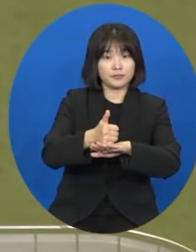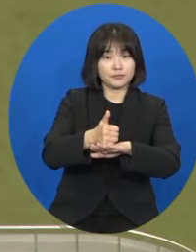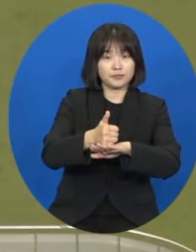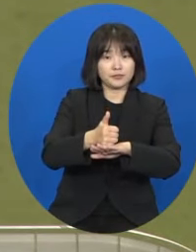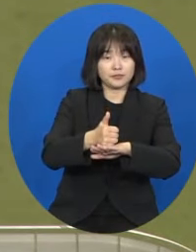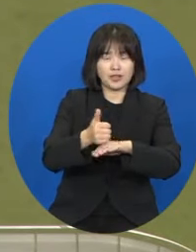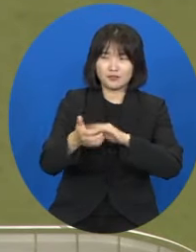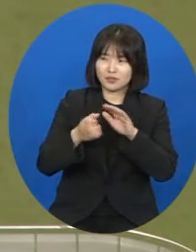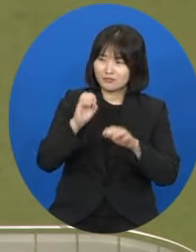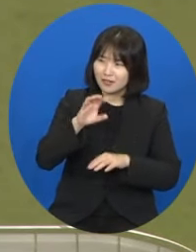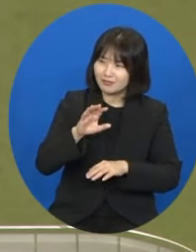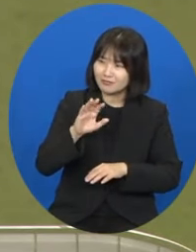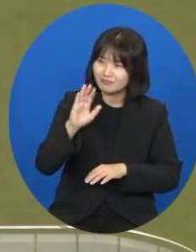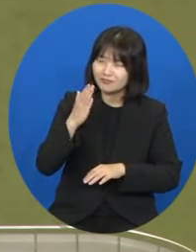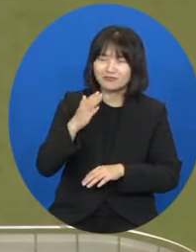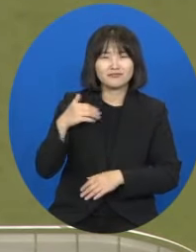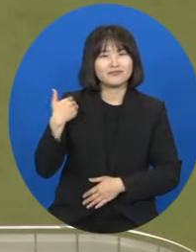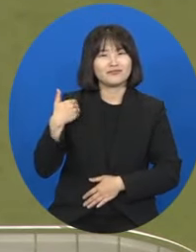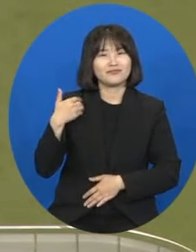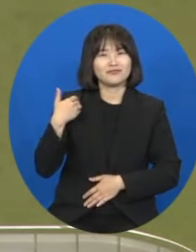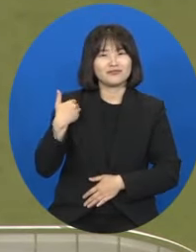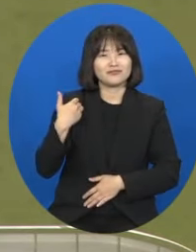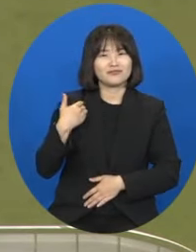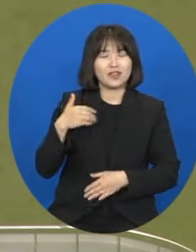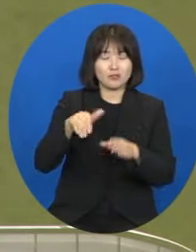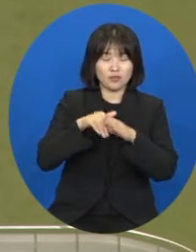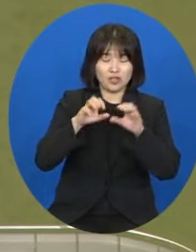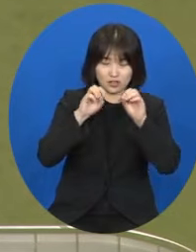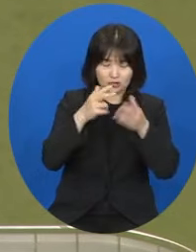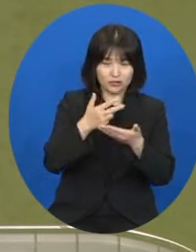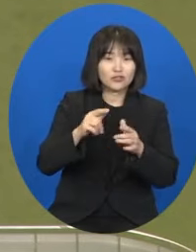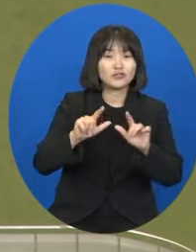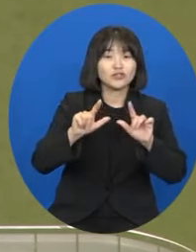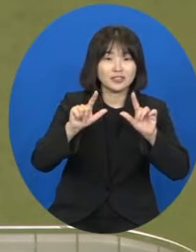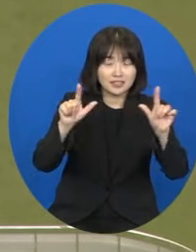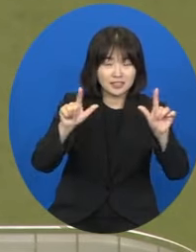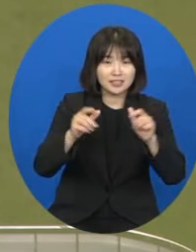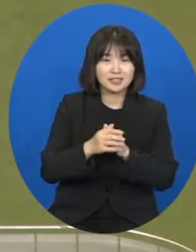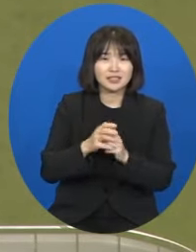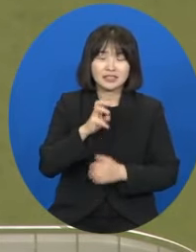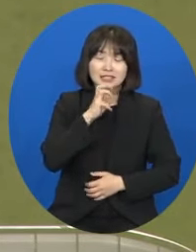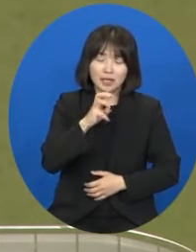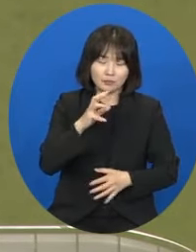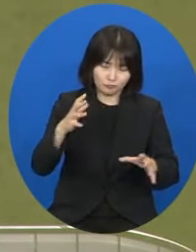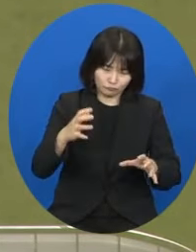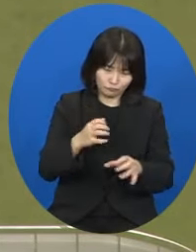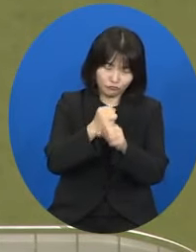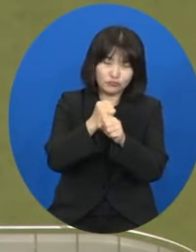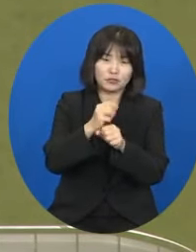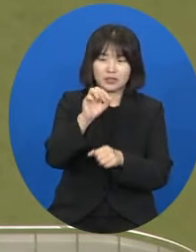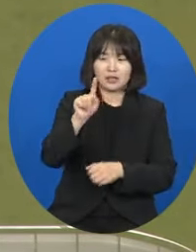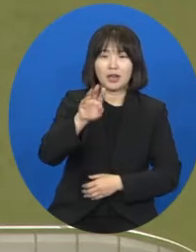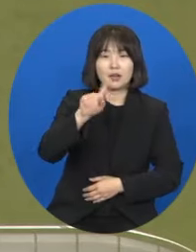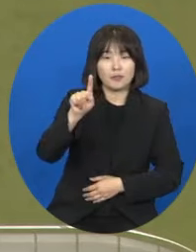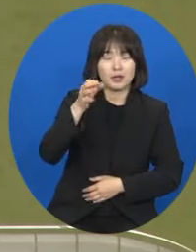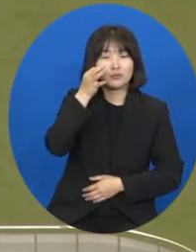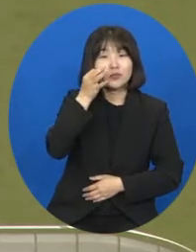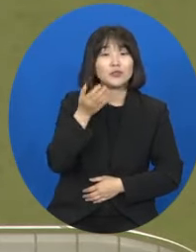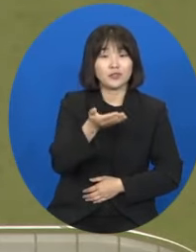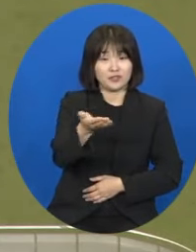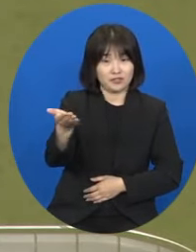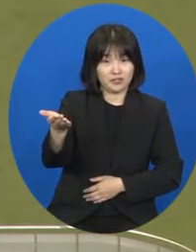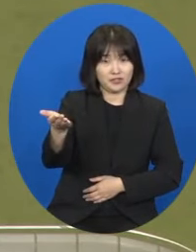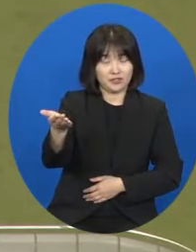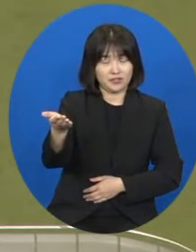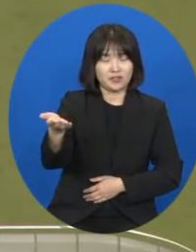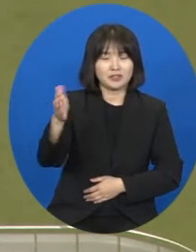이거 미리 말하면 되나 모르겠는데 문화선교주일에 저희가 30분 축약본으로 아바를 여기서 하게 될 거지만